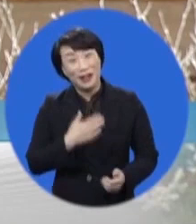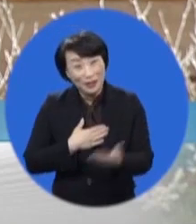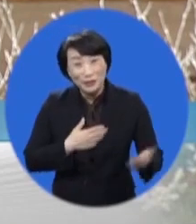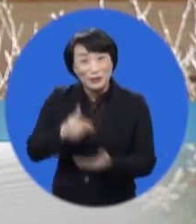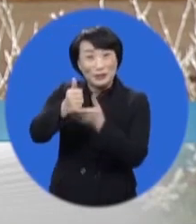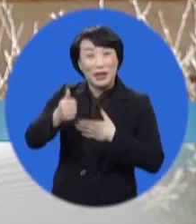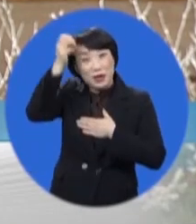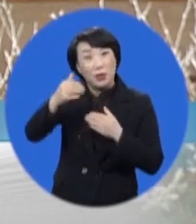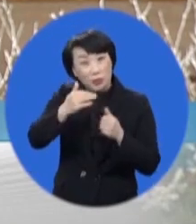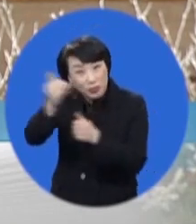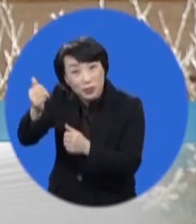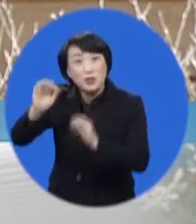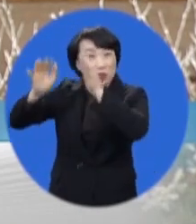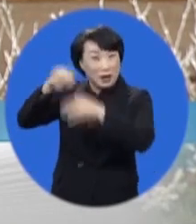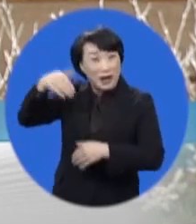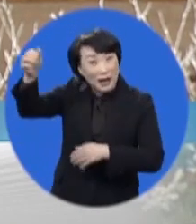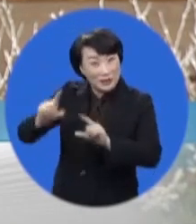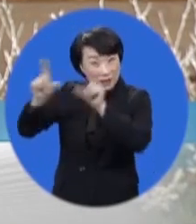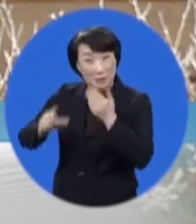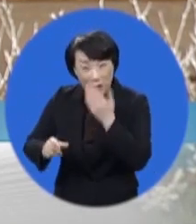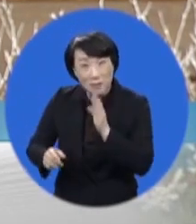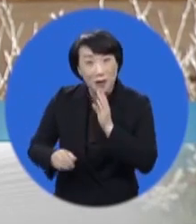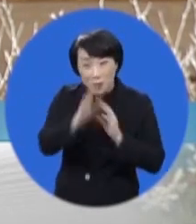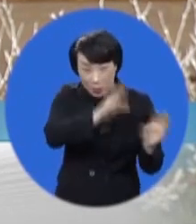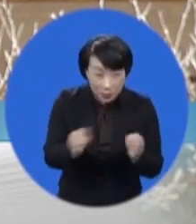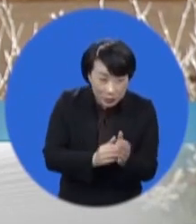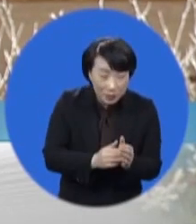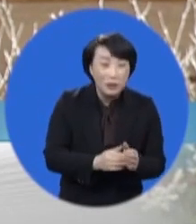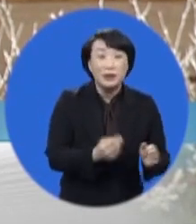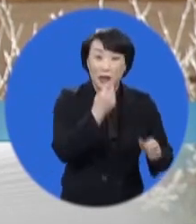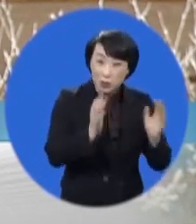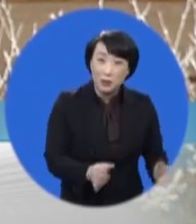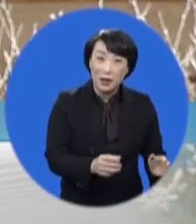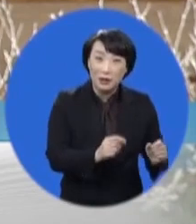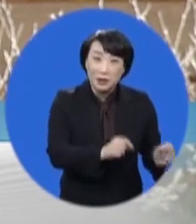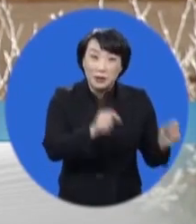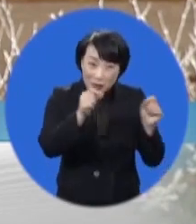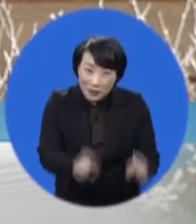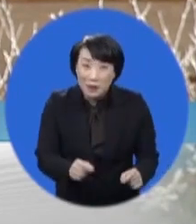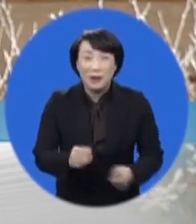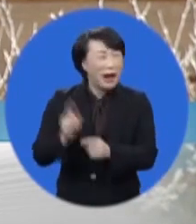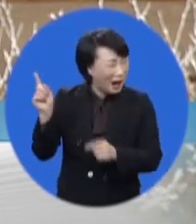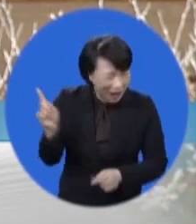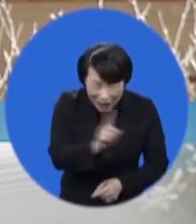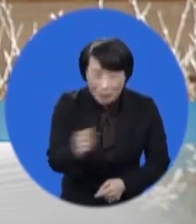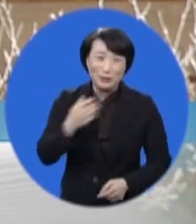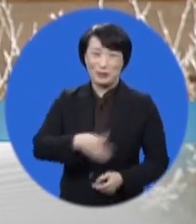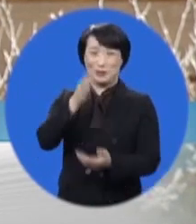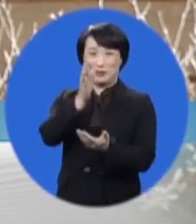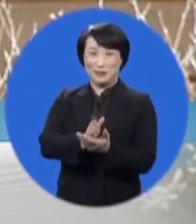내 영혼 데려가면 천국에서 살 것이오. 고쳐주면 땅에서 살 것이니 아무 걱정하지 말라는